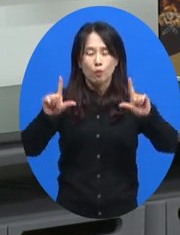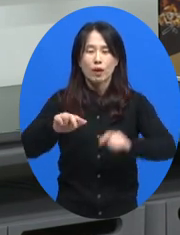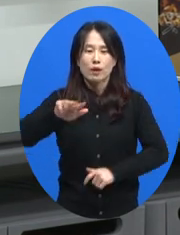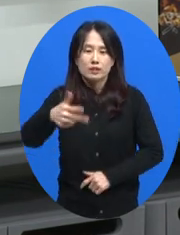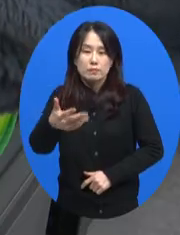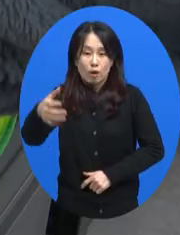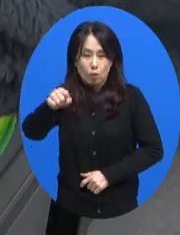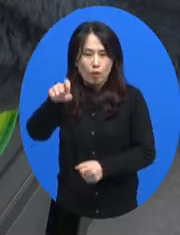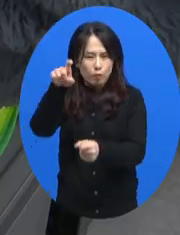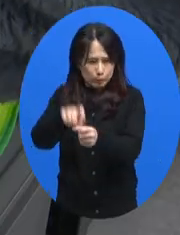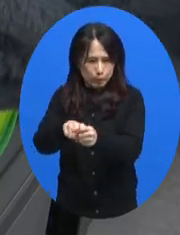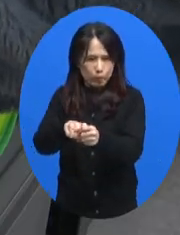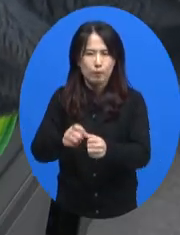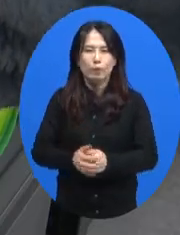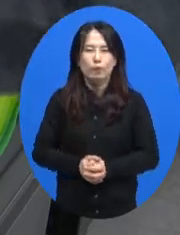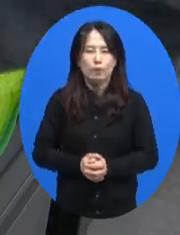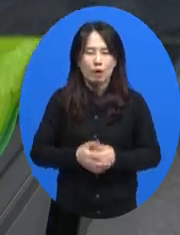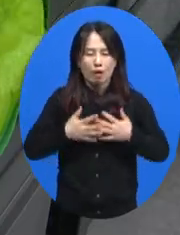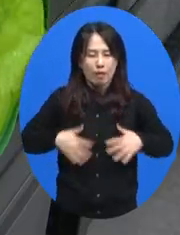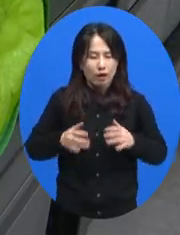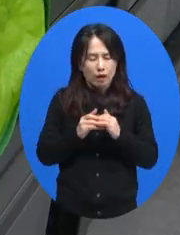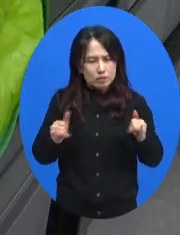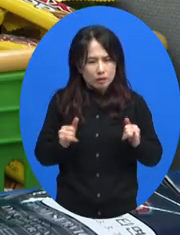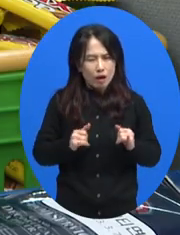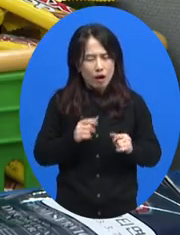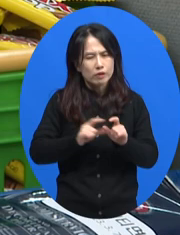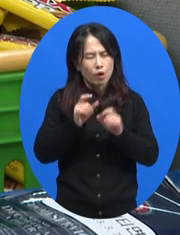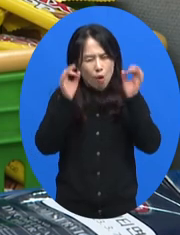실적 700억 원을 목표로 잡고 취약계층 기회